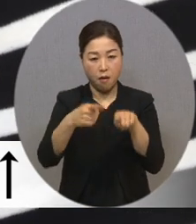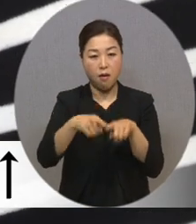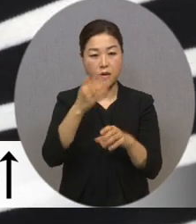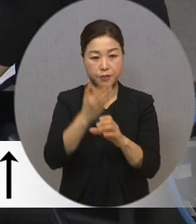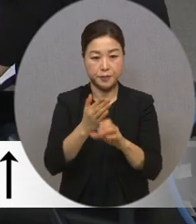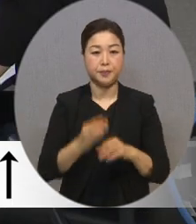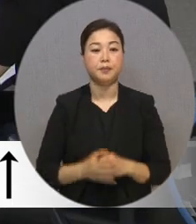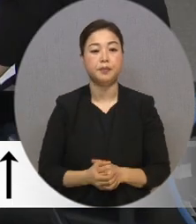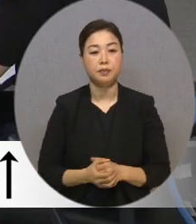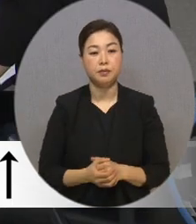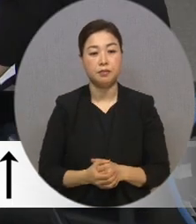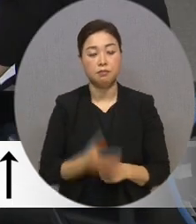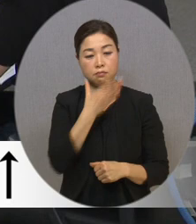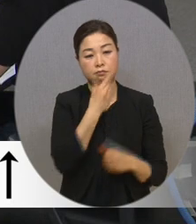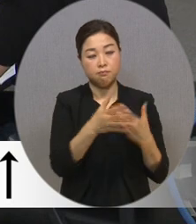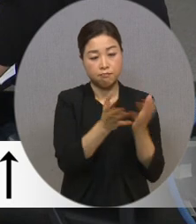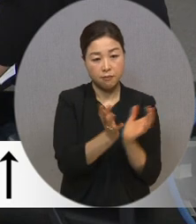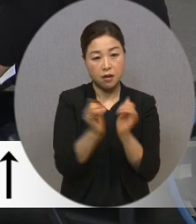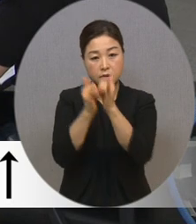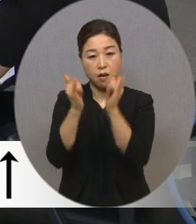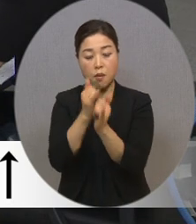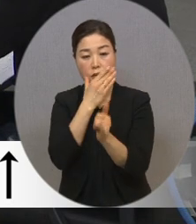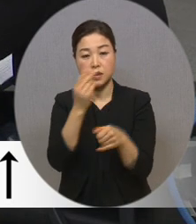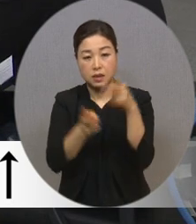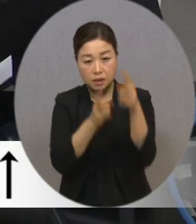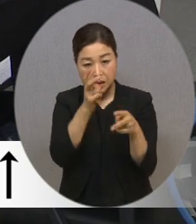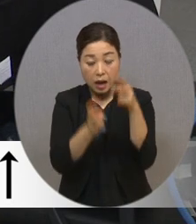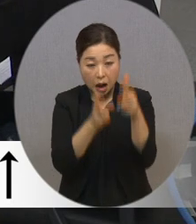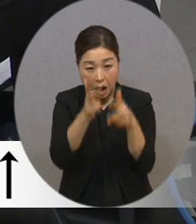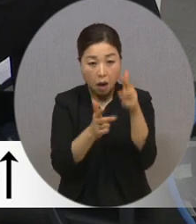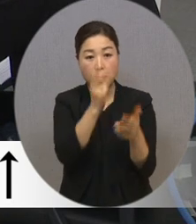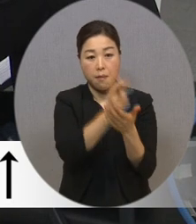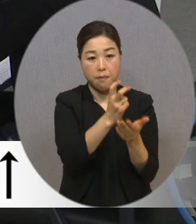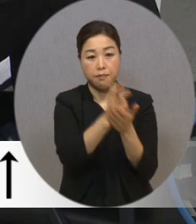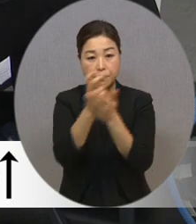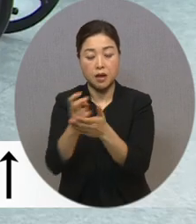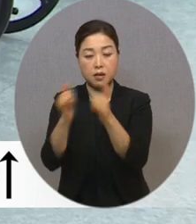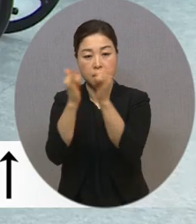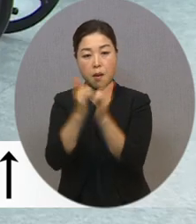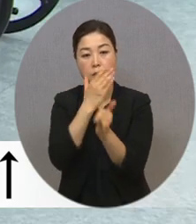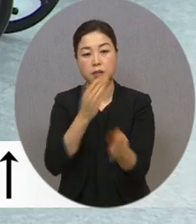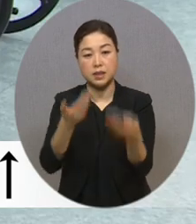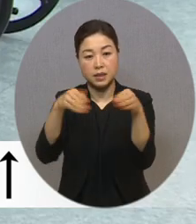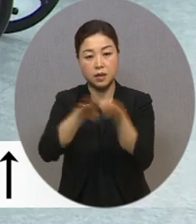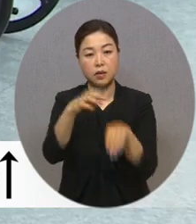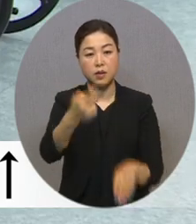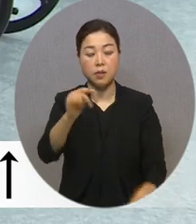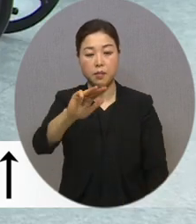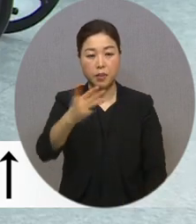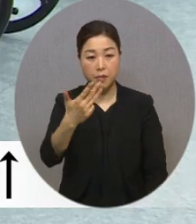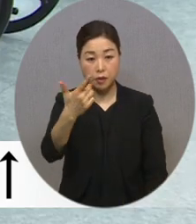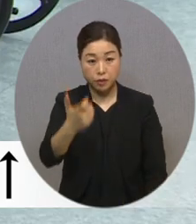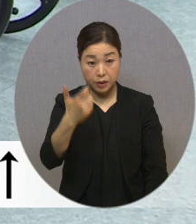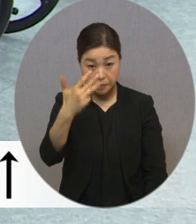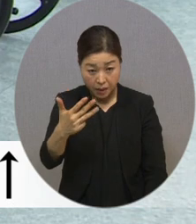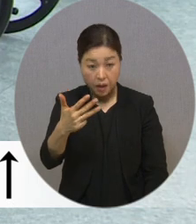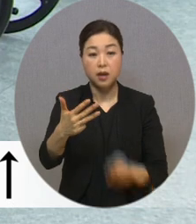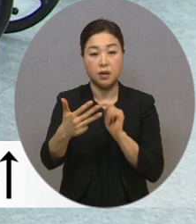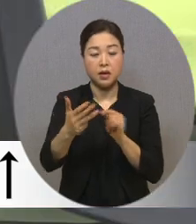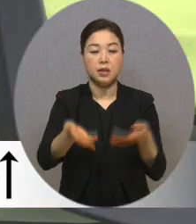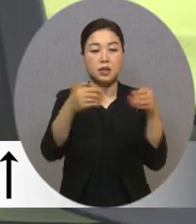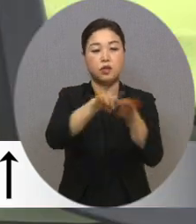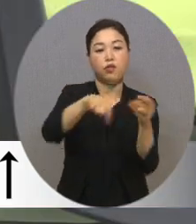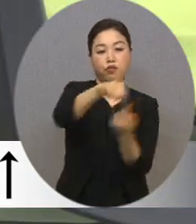있습니다. 복지부가 사회복지사업법에 따른 사회복지시설 1,868개소에 대해 시설